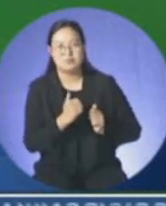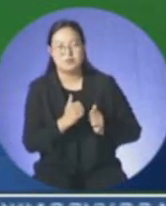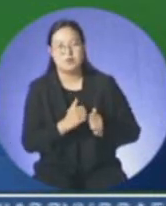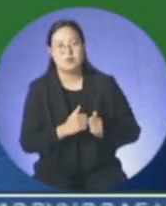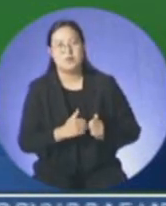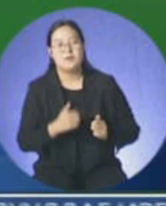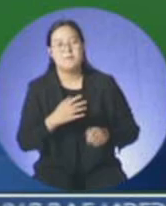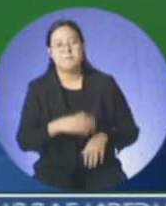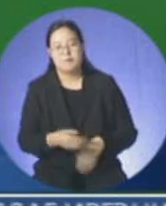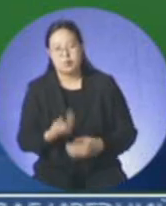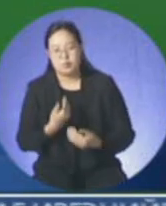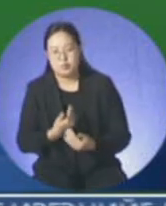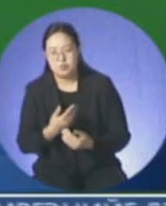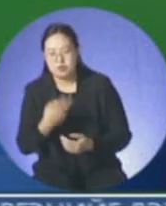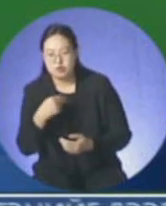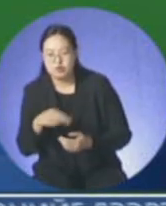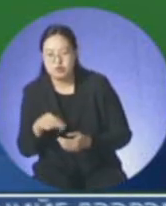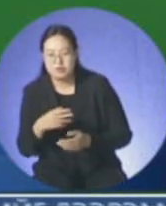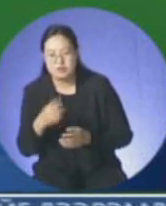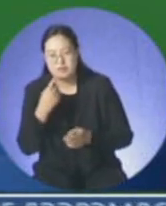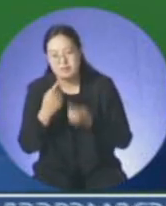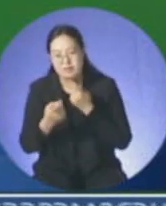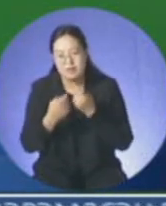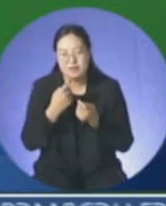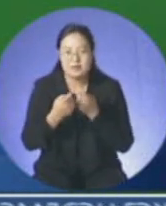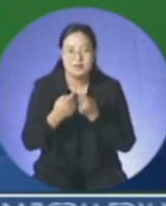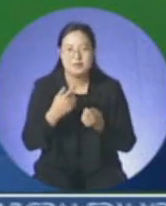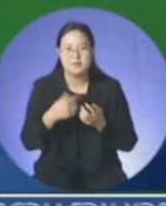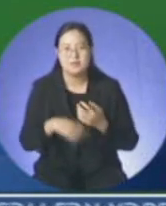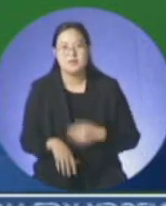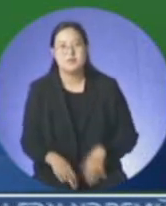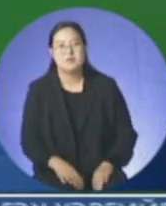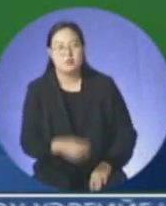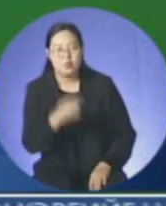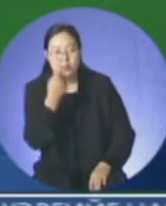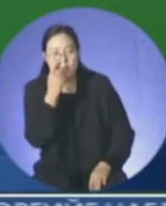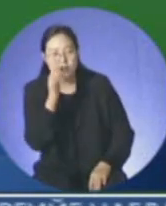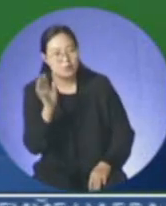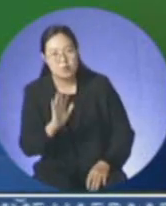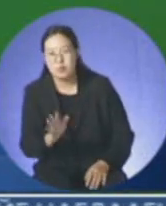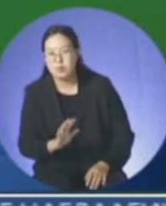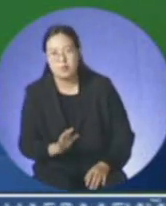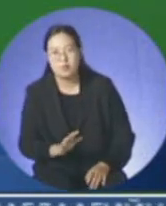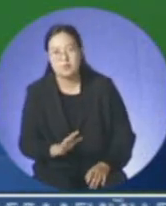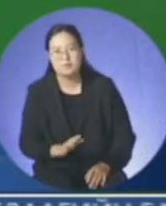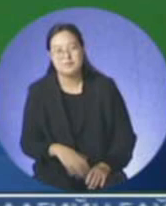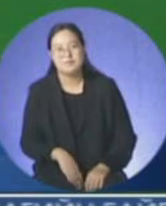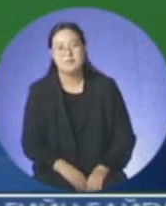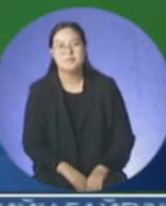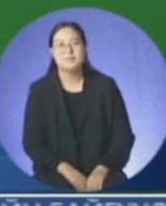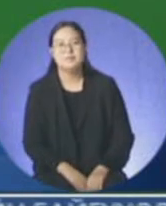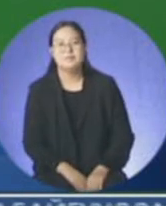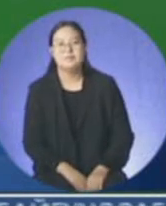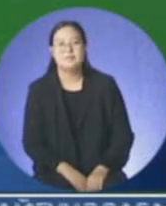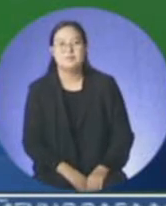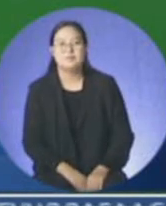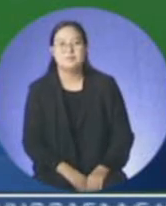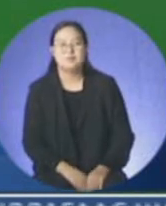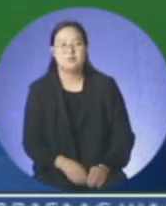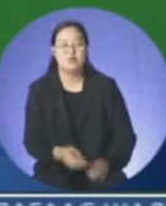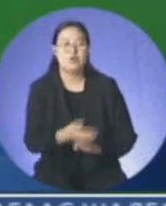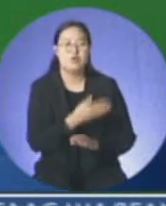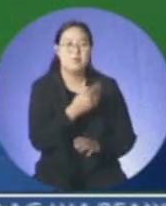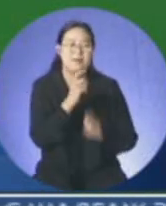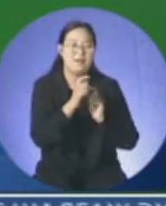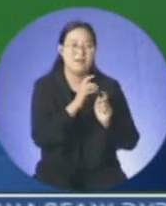хүүхдтэйг илүү ойр дотно ялцж өөрийг нь уудах гонт бол зүгэл одоо нөгөө жирийн хайцдаг